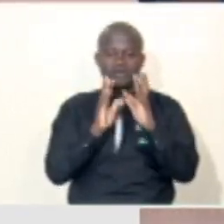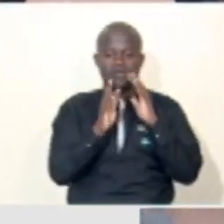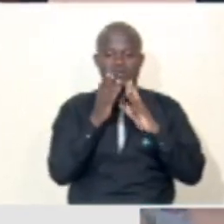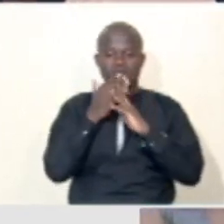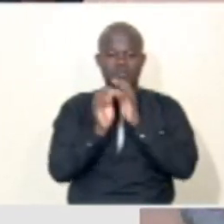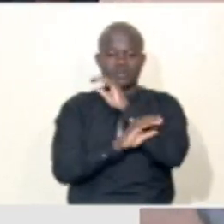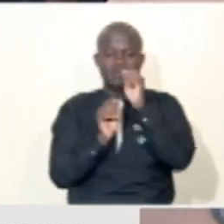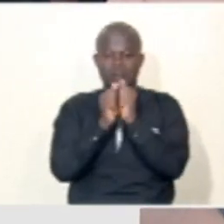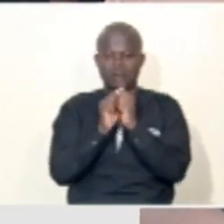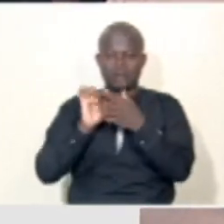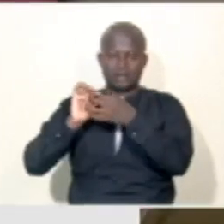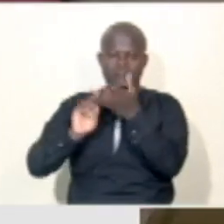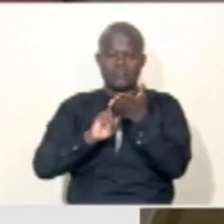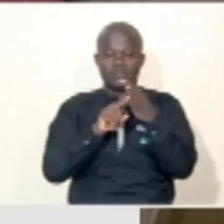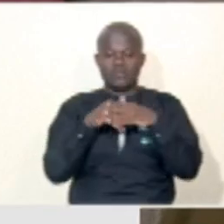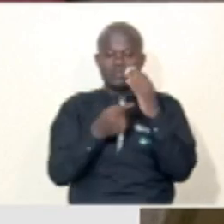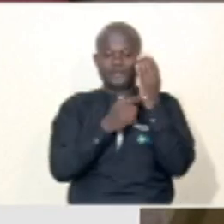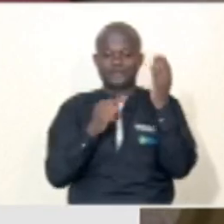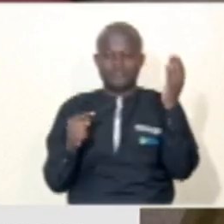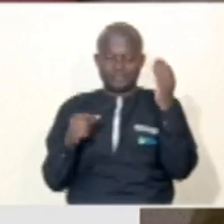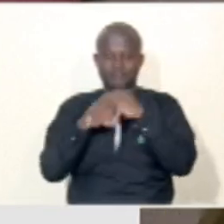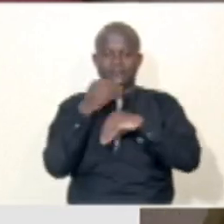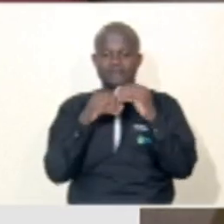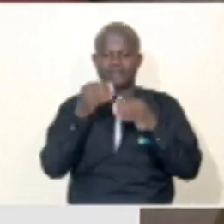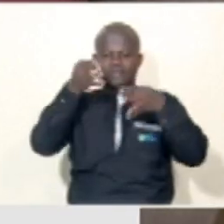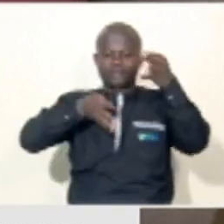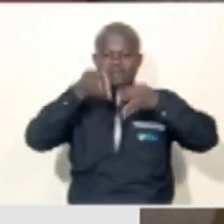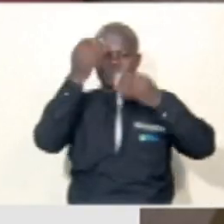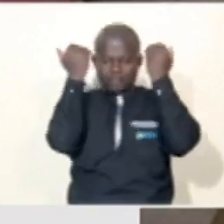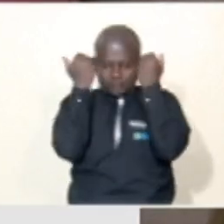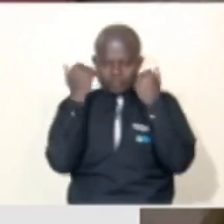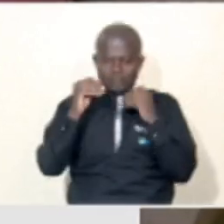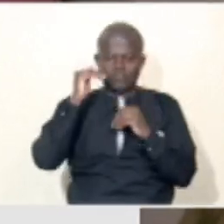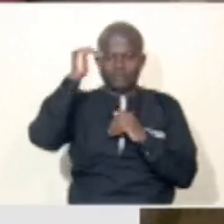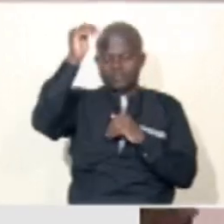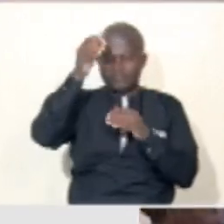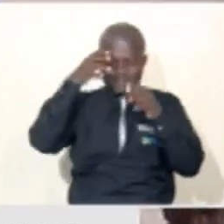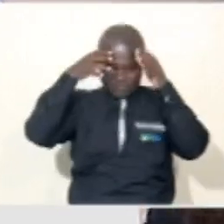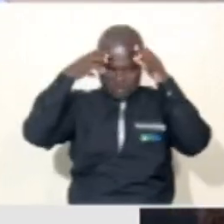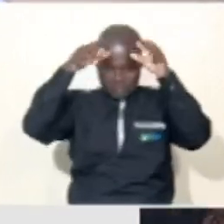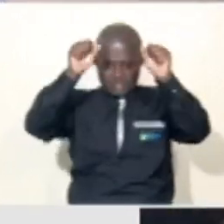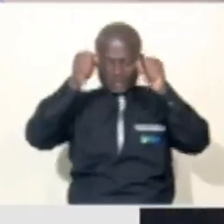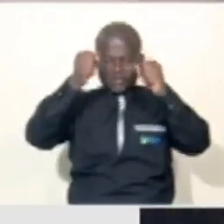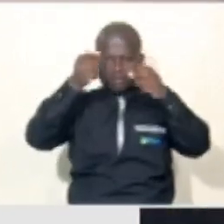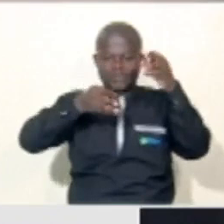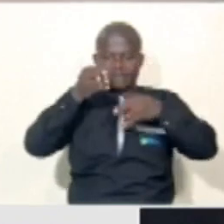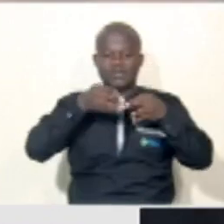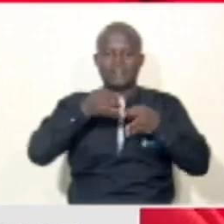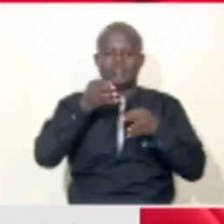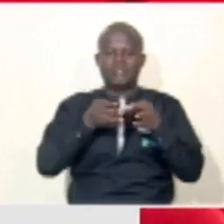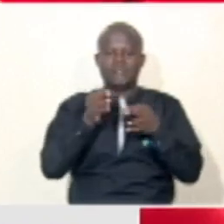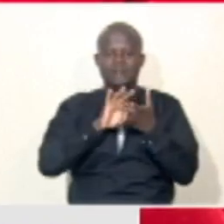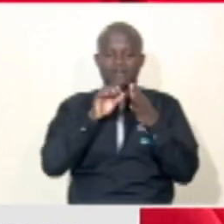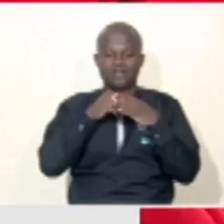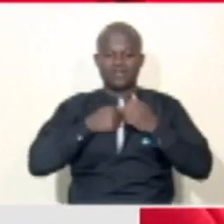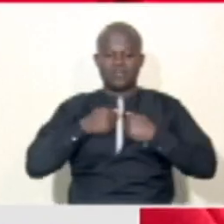y'ibihugu ndetse n'ibyifashwa ikoranabuhanga mu bucuruzi. Umucamanza mu rukiko rukuru akana perezida w'ishyirahamwe ry'abacamanza n'abanditsi mu Rwanda, Kadigwa